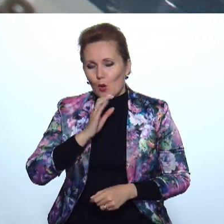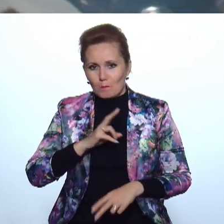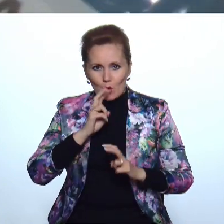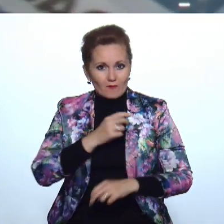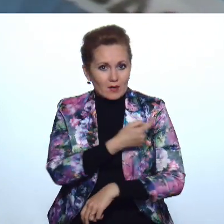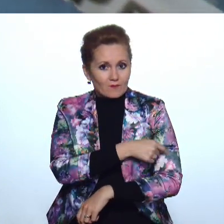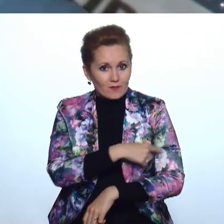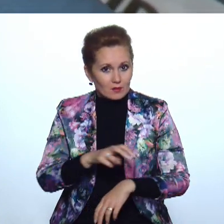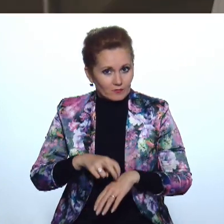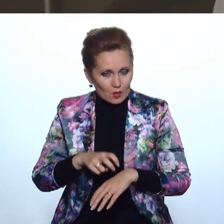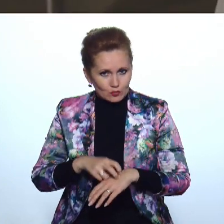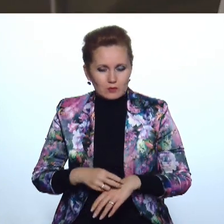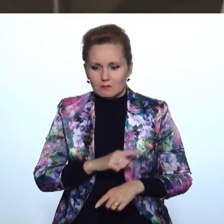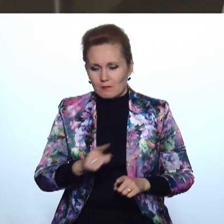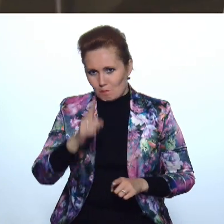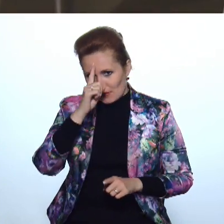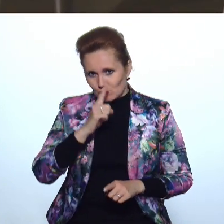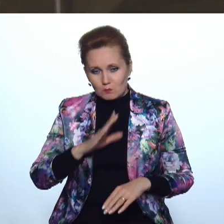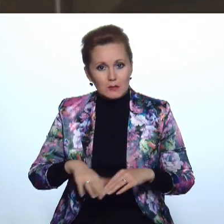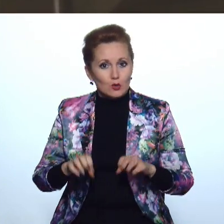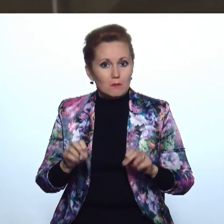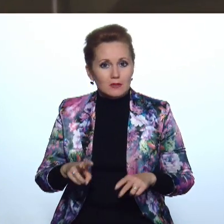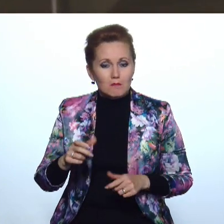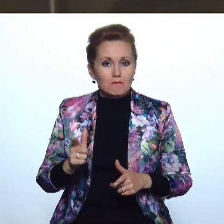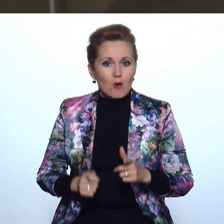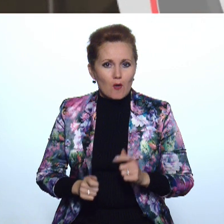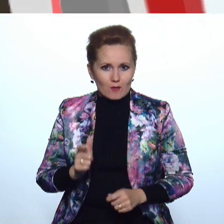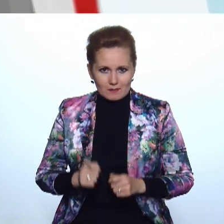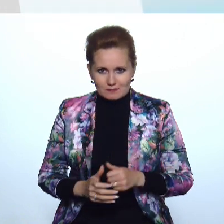Удмуртии стартовал месячник безопасности молока.